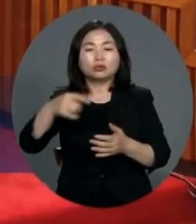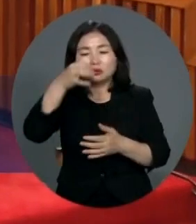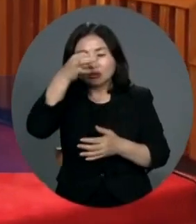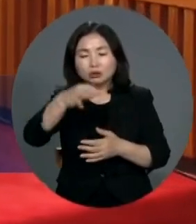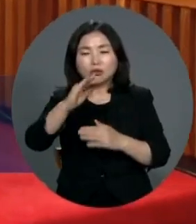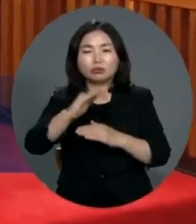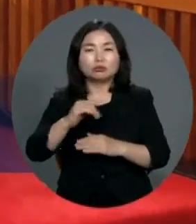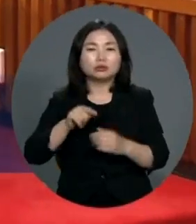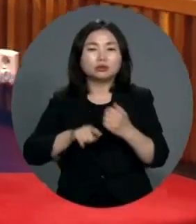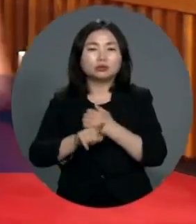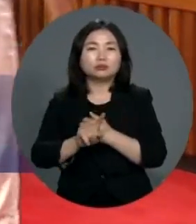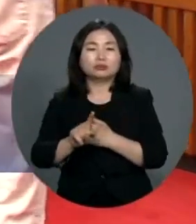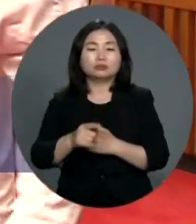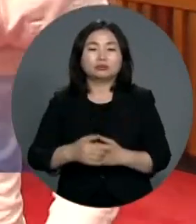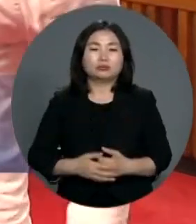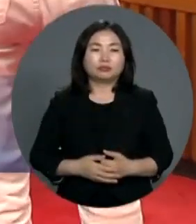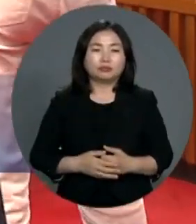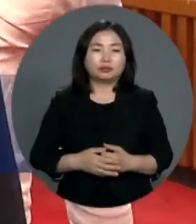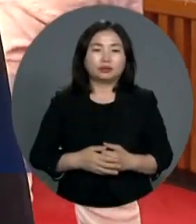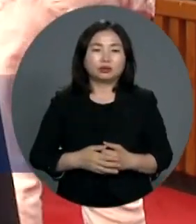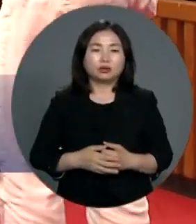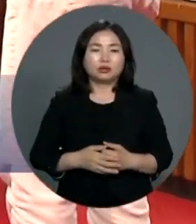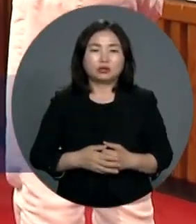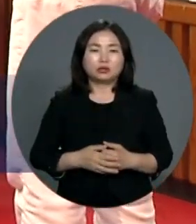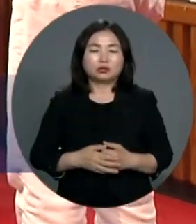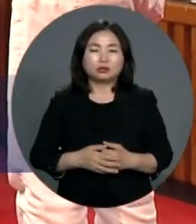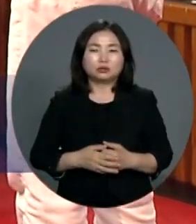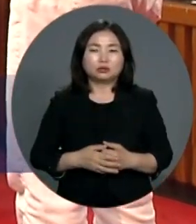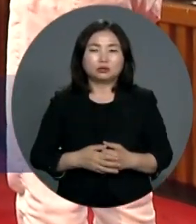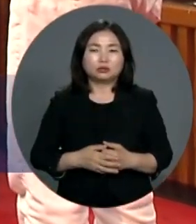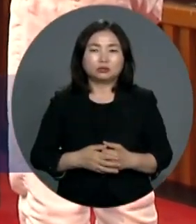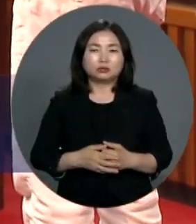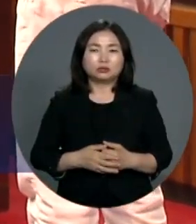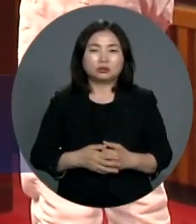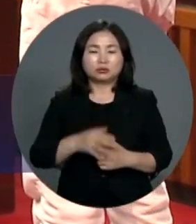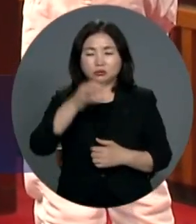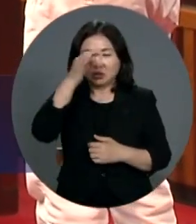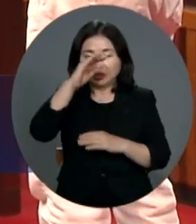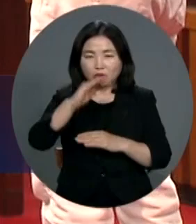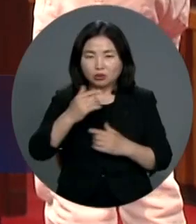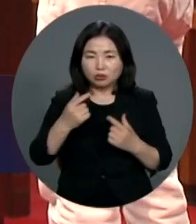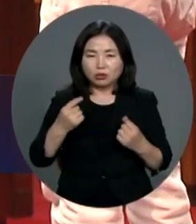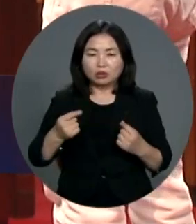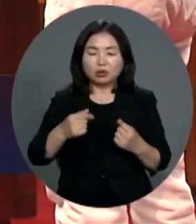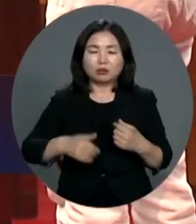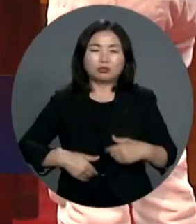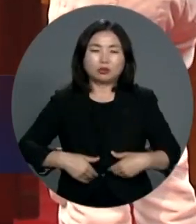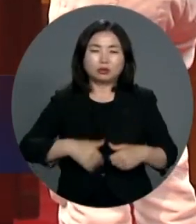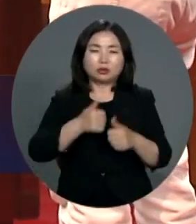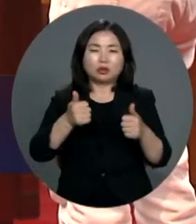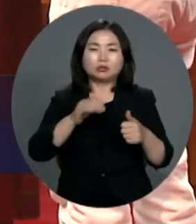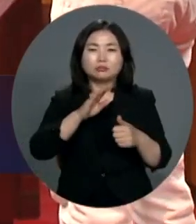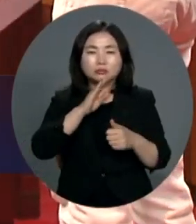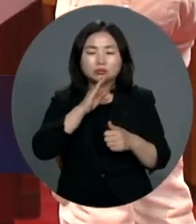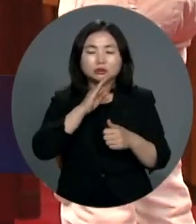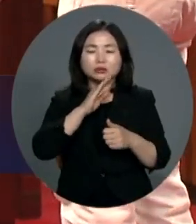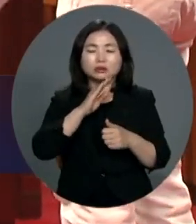건지. 그 부분에 있어서는 이제 필요한 조치를, 그러니까